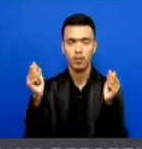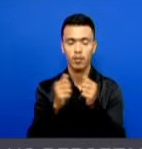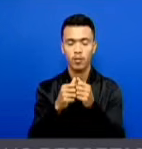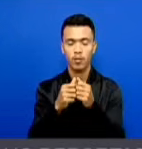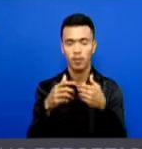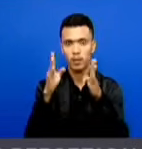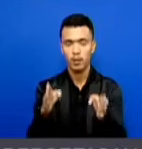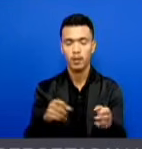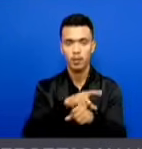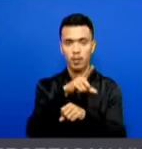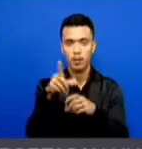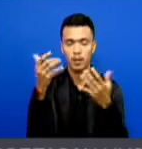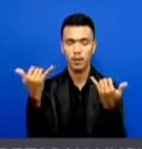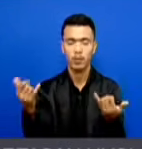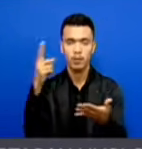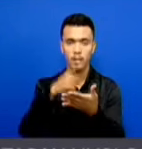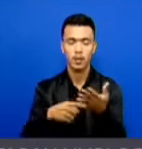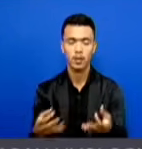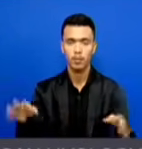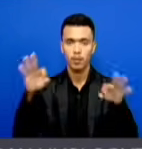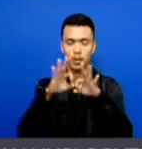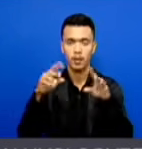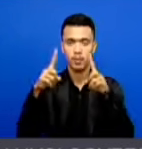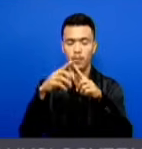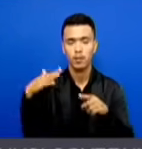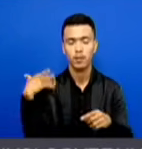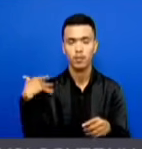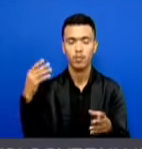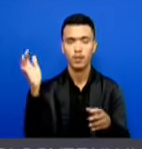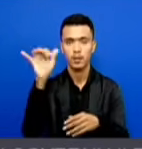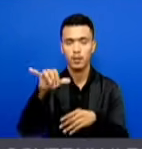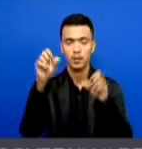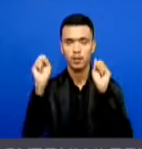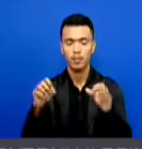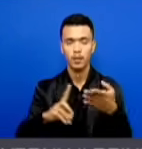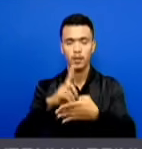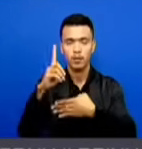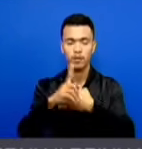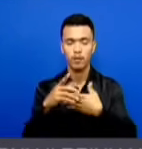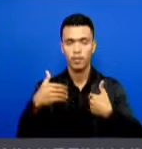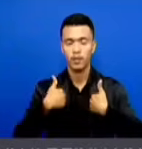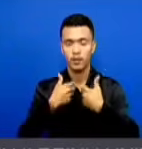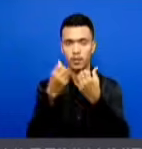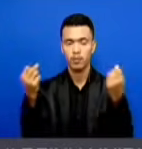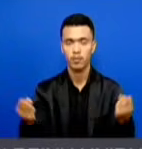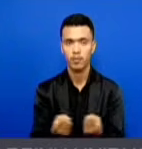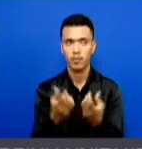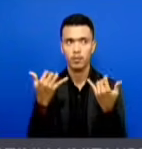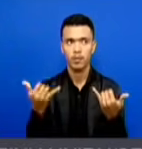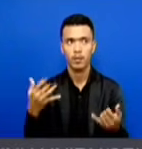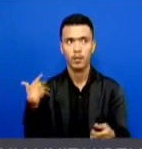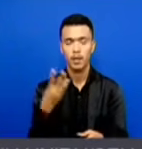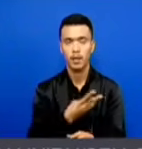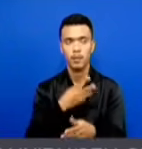radaun. Saya dari itu maka prioritas ba jobenturi. Ami ni hakarak sira bele deja bolbe jobenturi ia suku dan nalaran. Ami